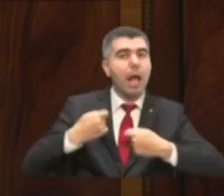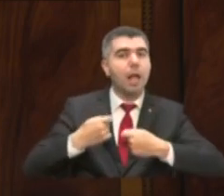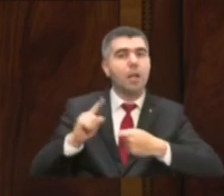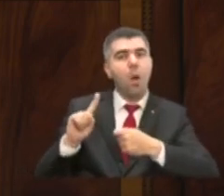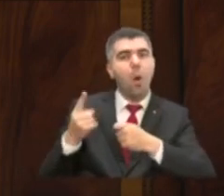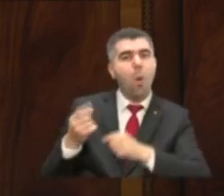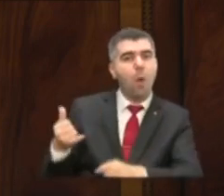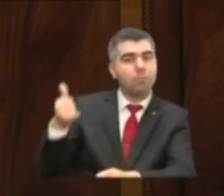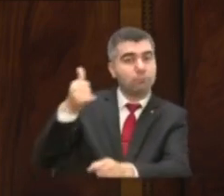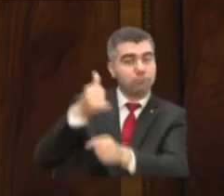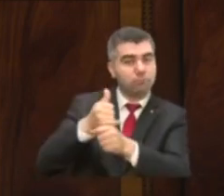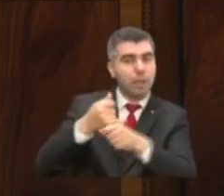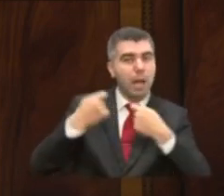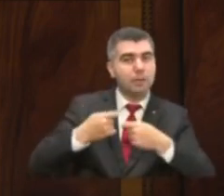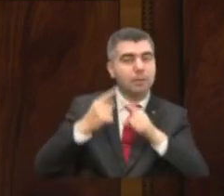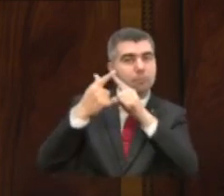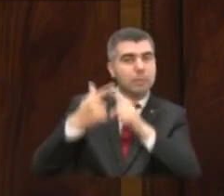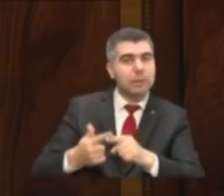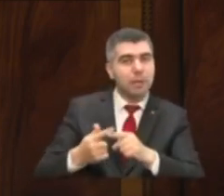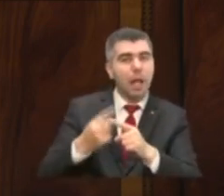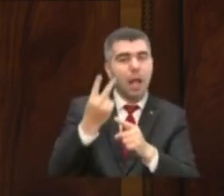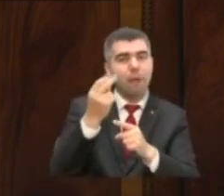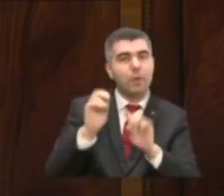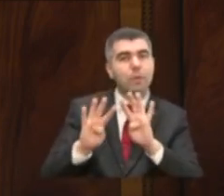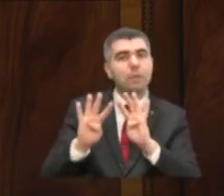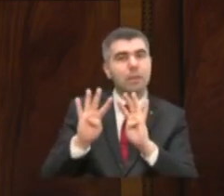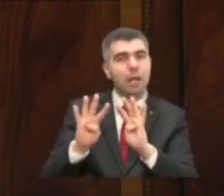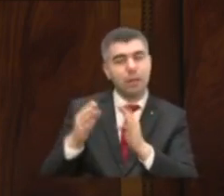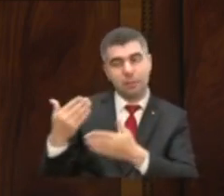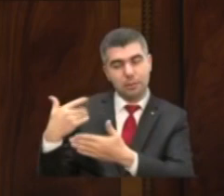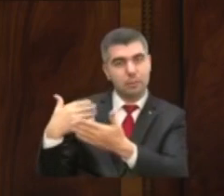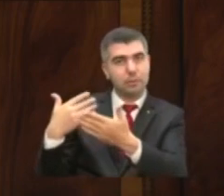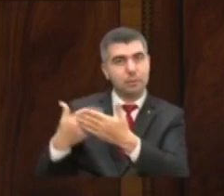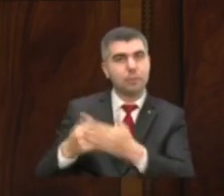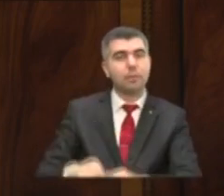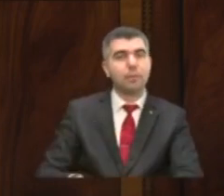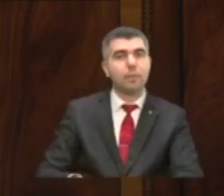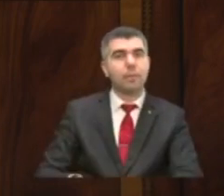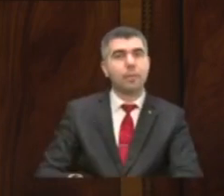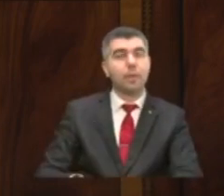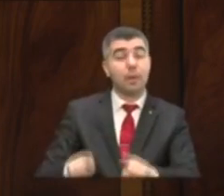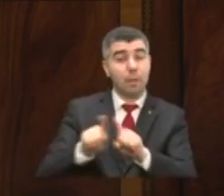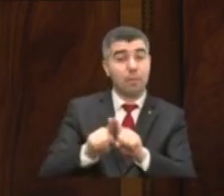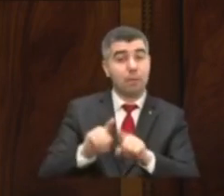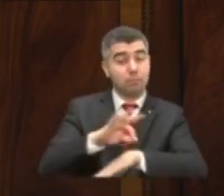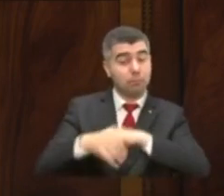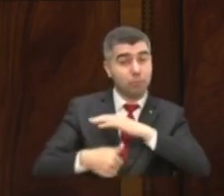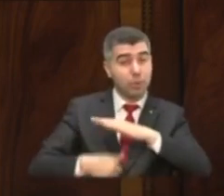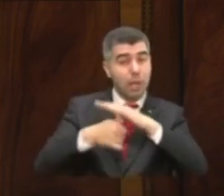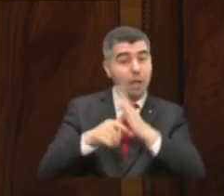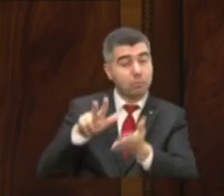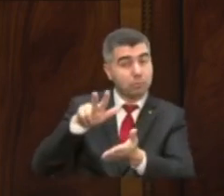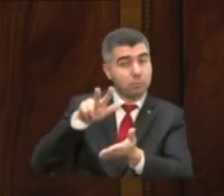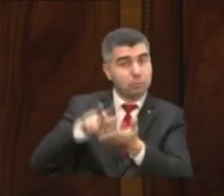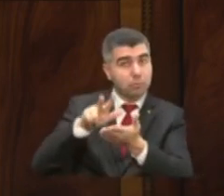أمام البرلمان في أكتوبر 2018 الأخير شنو قال؟ قال وإذ يسجل المجلس الأعلى للحسابات بهذا